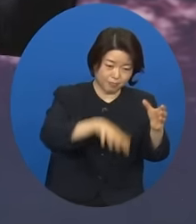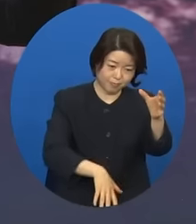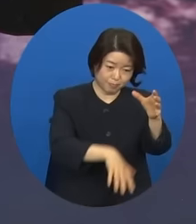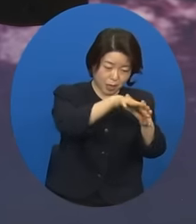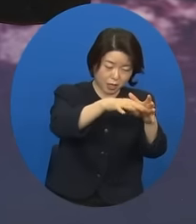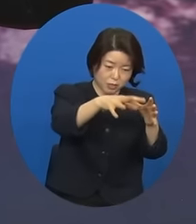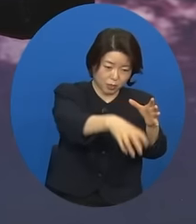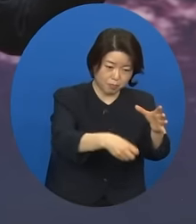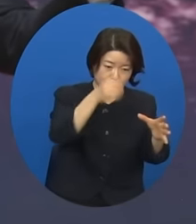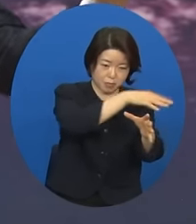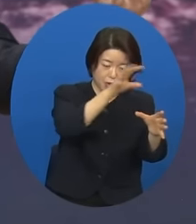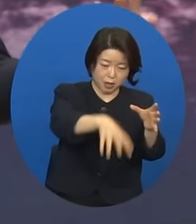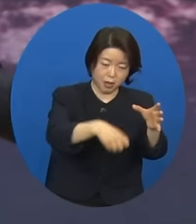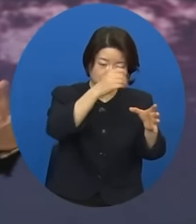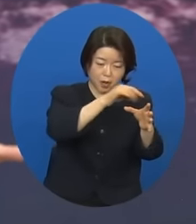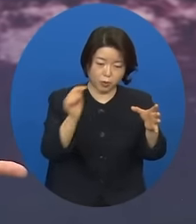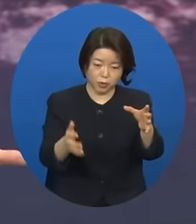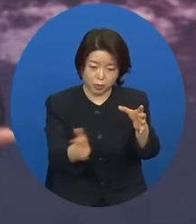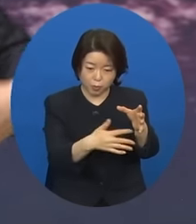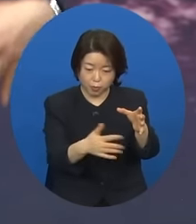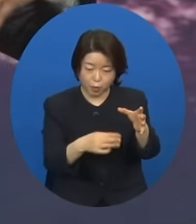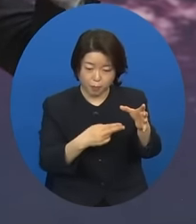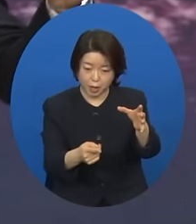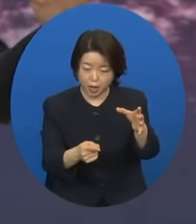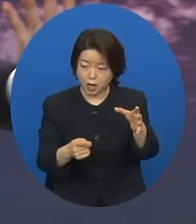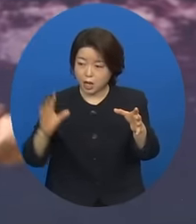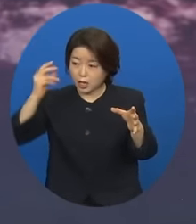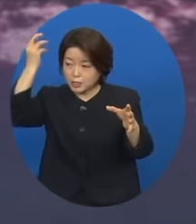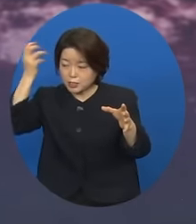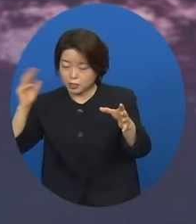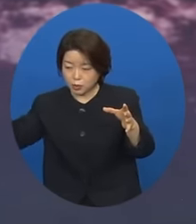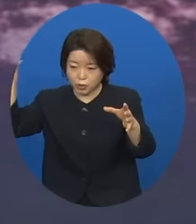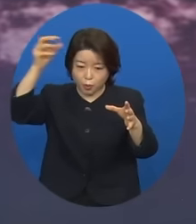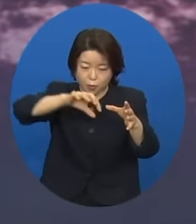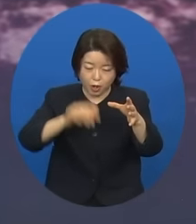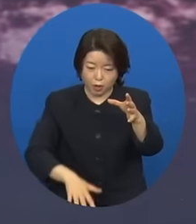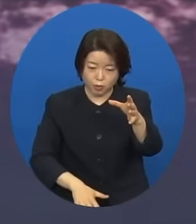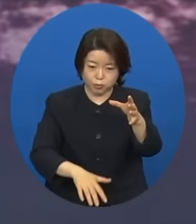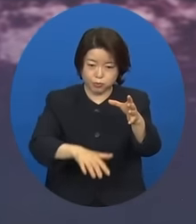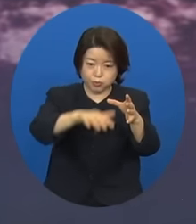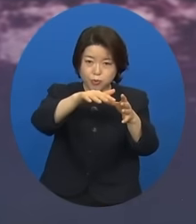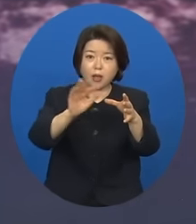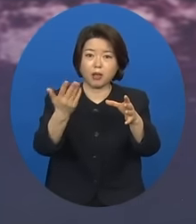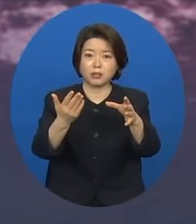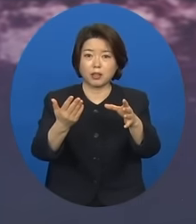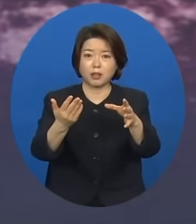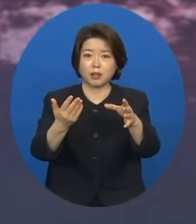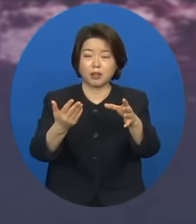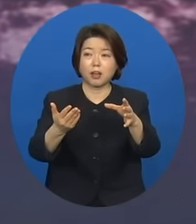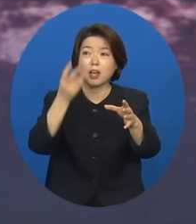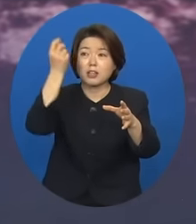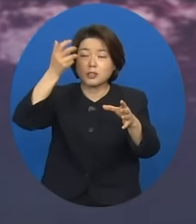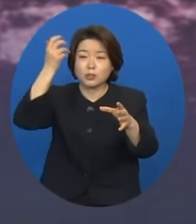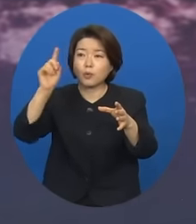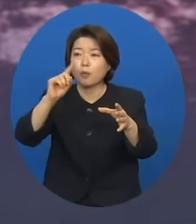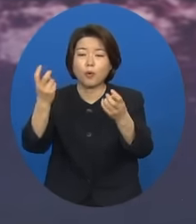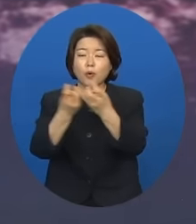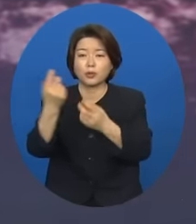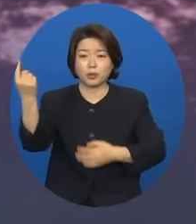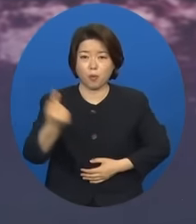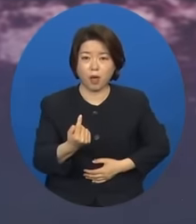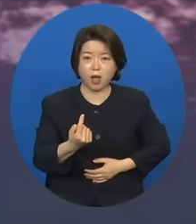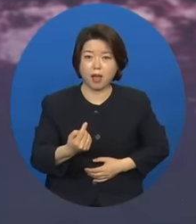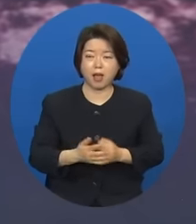채워야 된다고요 성령으로 채워야 돼 그 성령으로 채험 받는 비교는 아까 뭐라고 했습니까 성이 어떻게 온다 그랬어요 말씀을